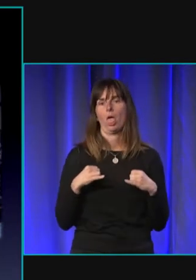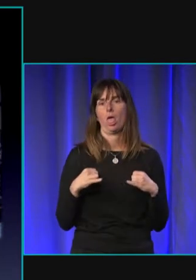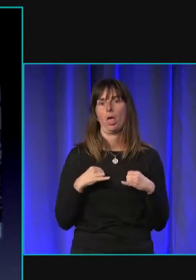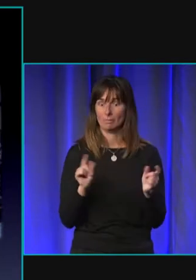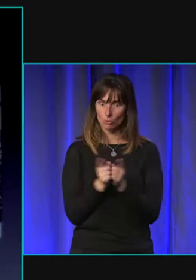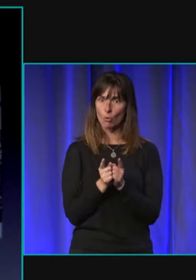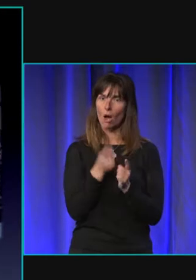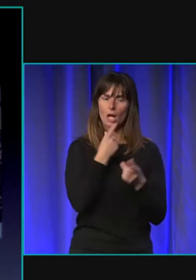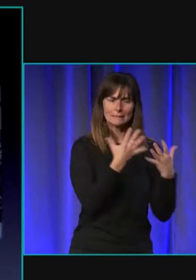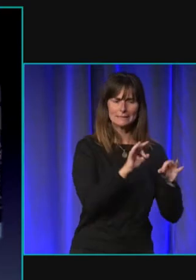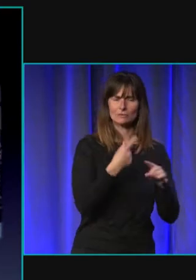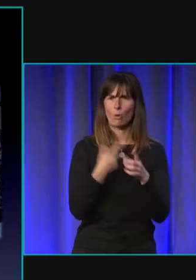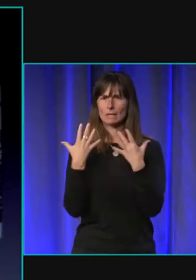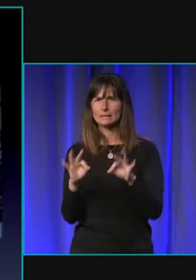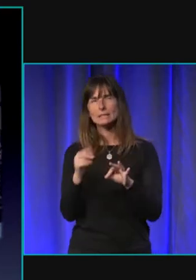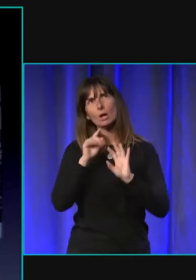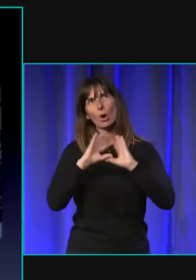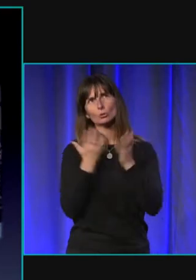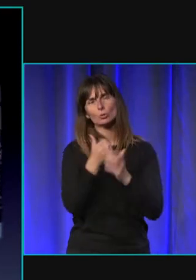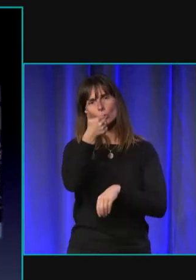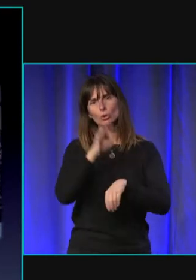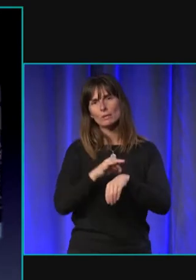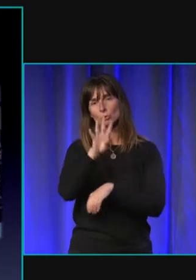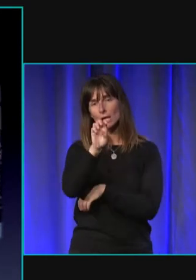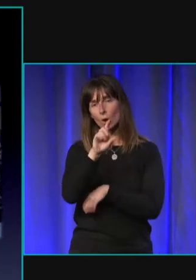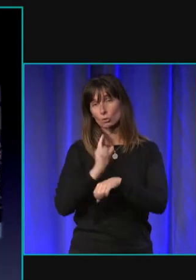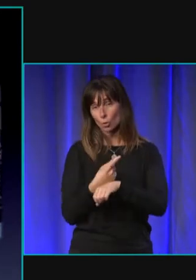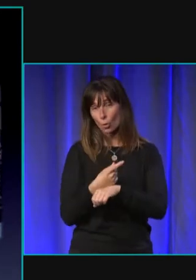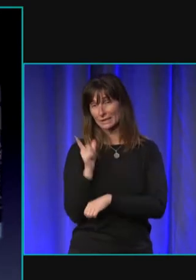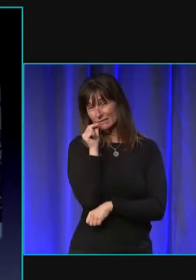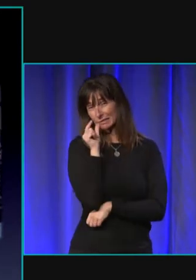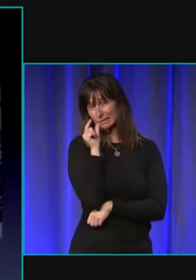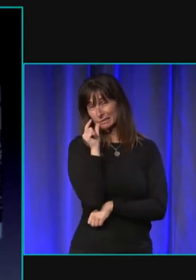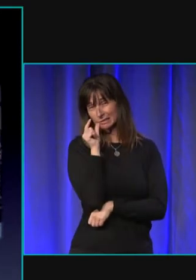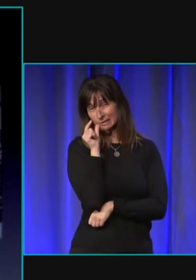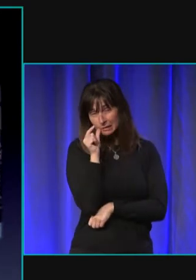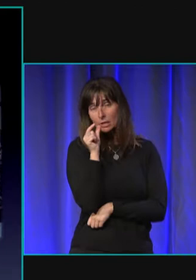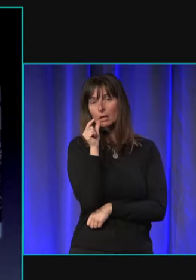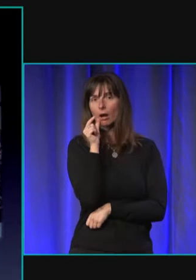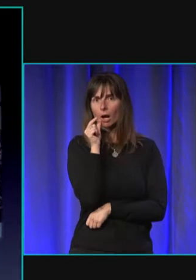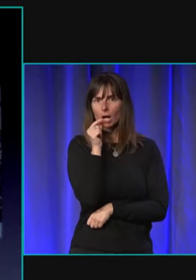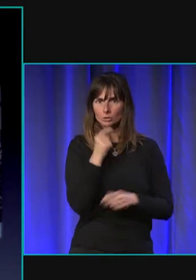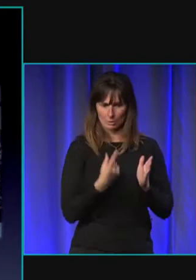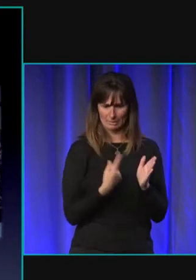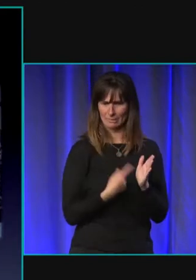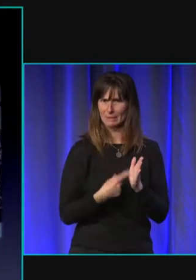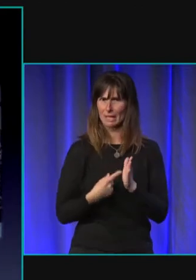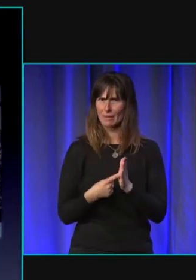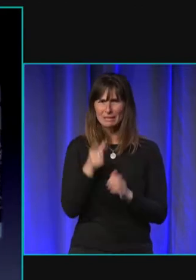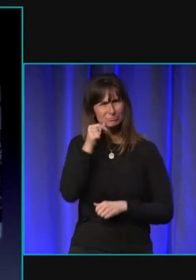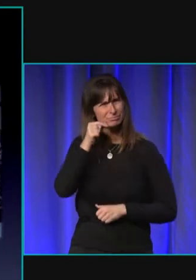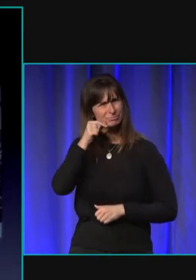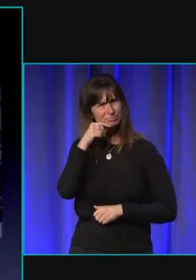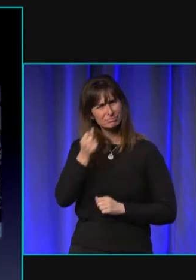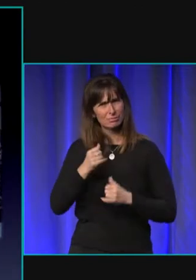10 fois 10, ça fait 1 minute 40 secondes d'effort, donc de façon très très intensive.